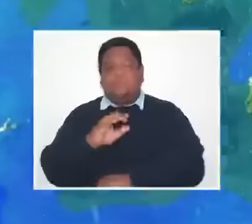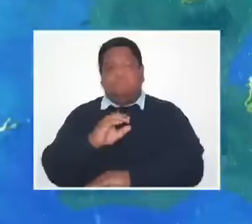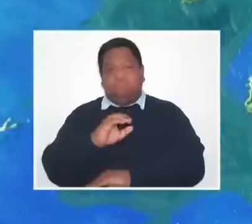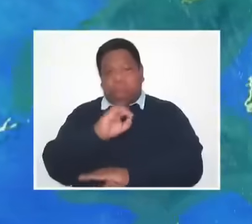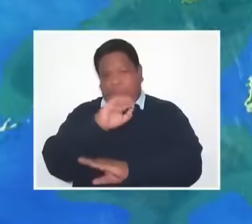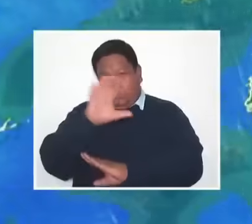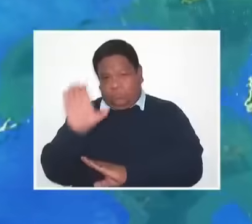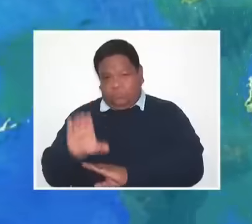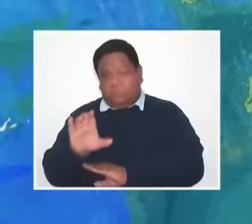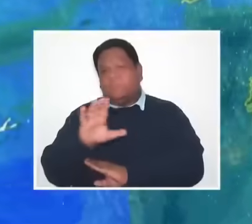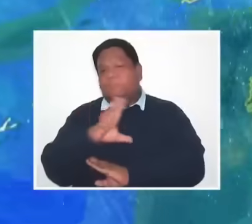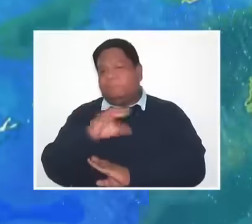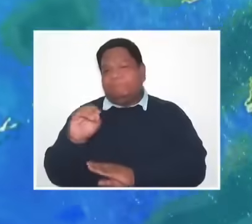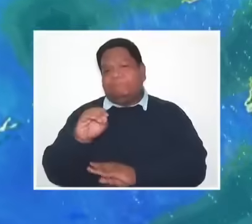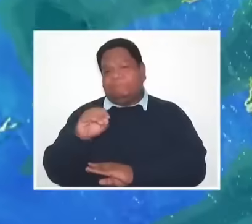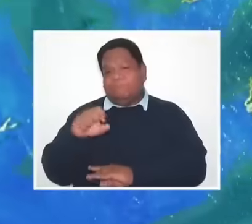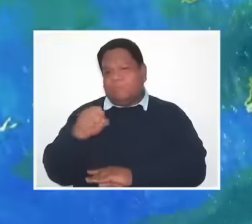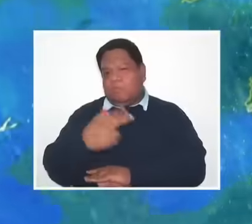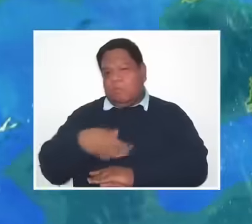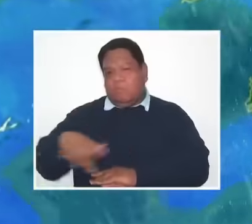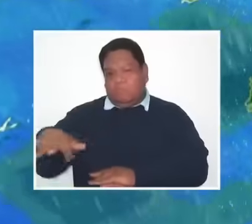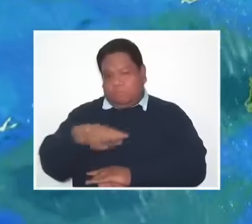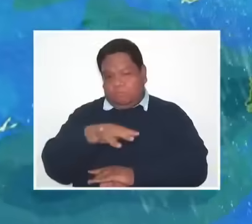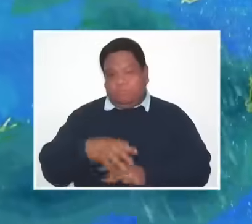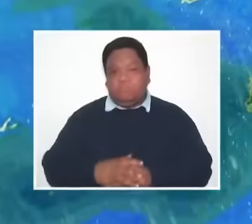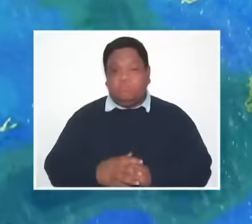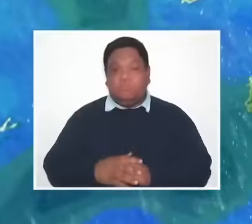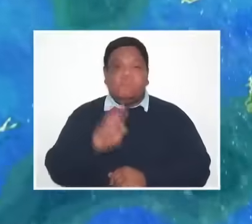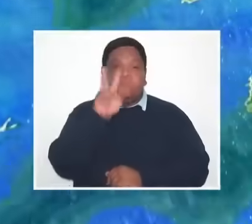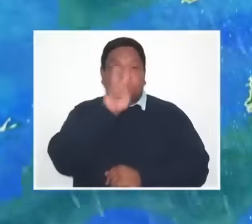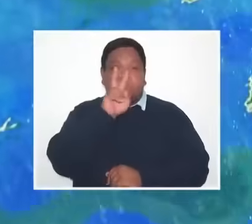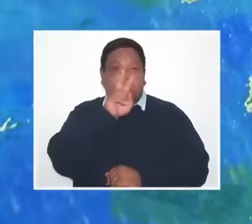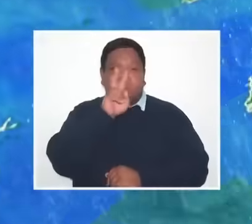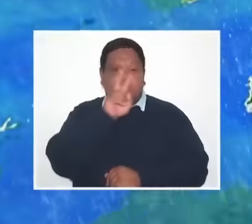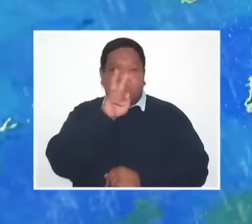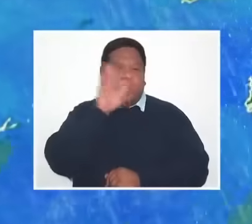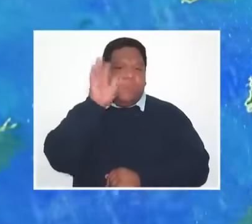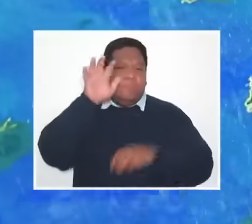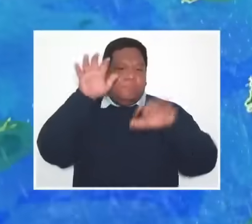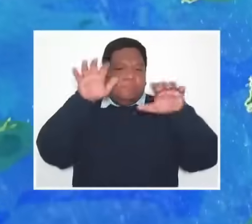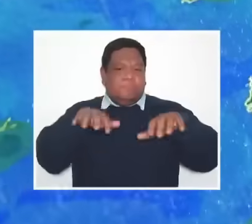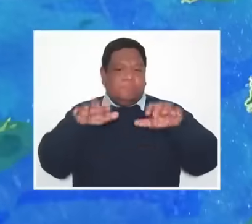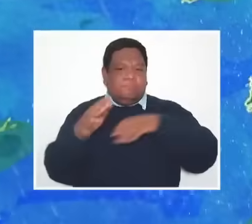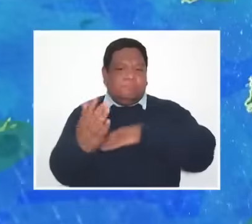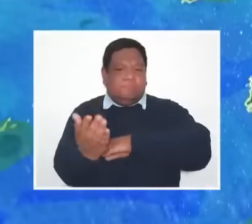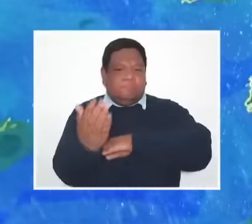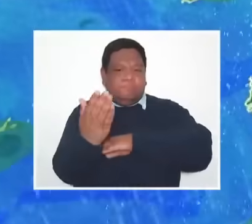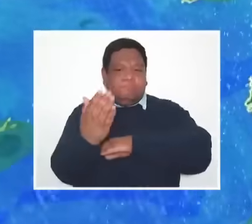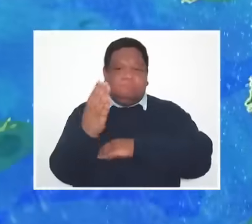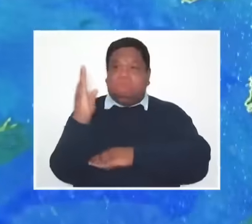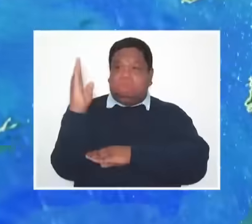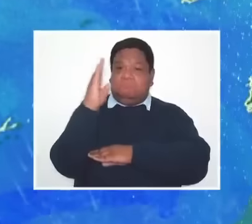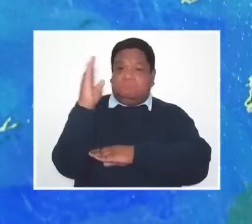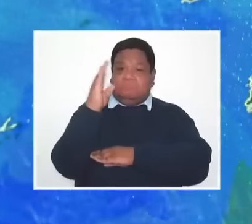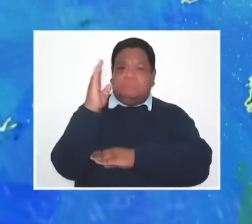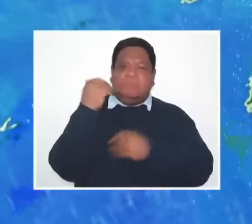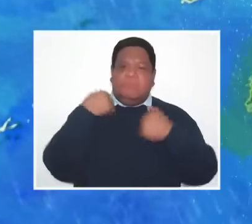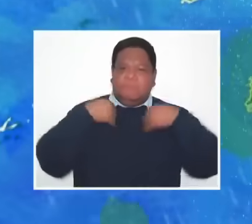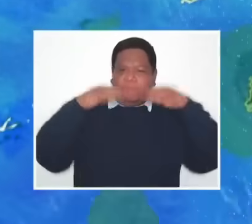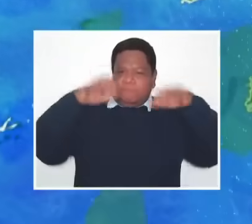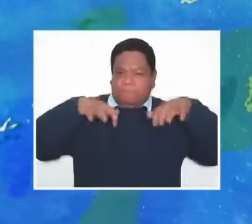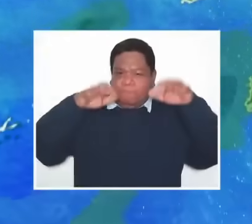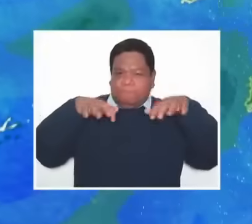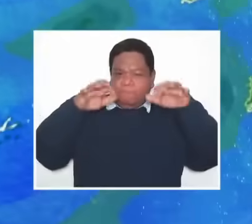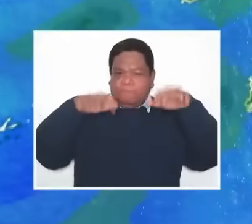Negros at Panay, may kaunting ulan sa umaga pero buong Visayas na ang makakaranas ng mga pag-ulan sa tanghali. May malalakas pong ulan